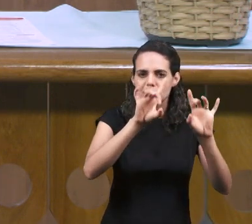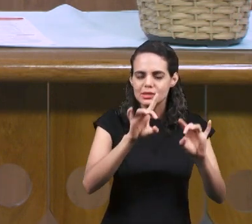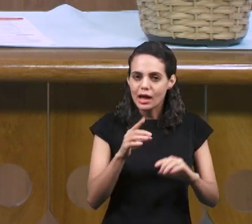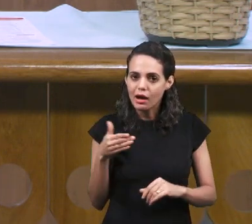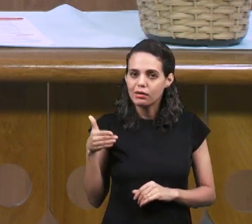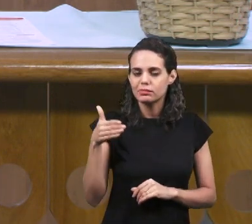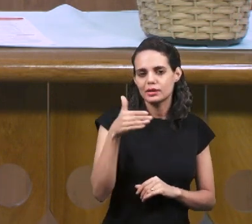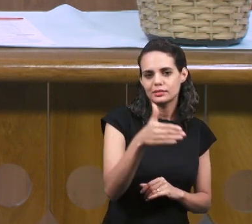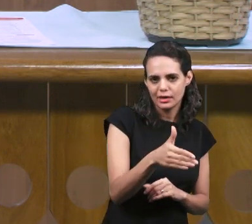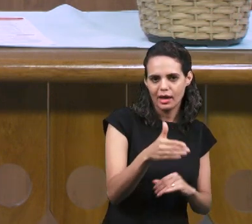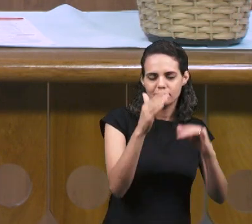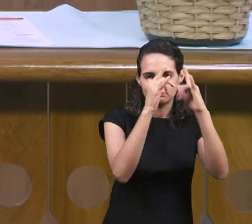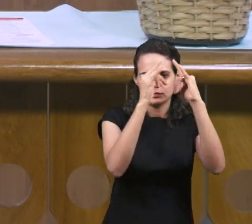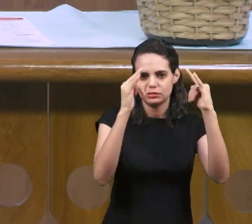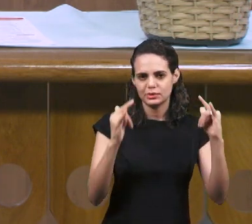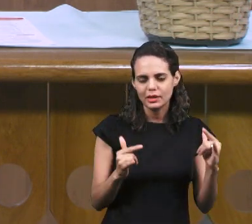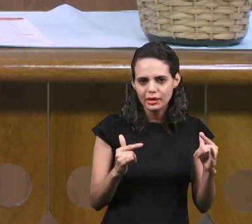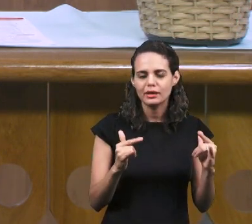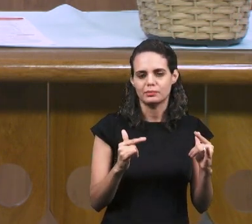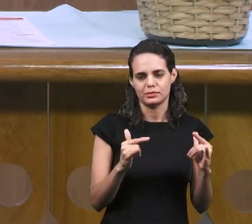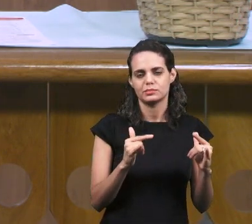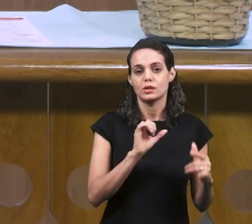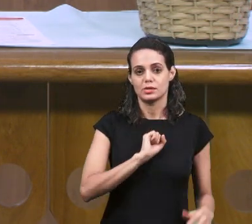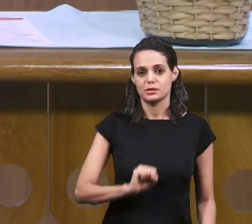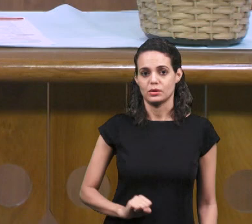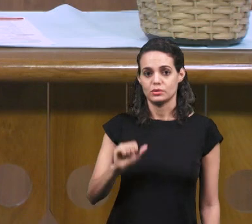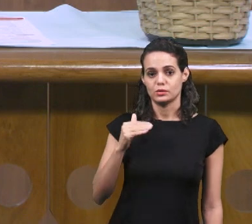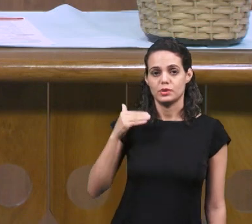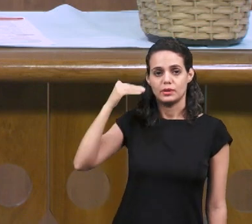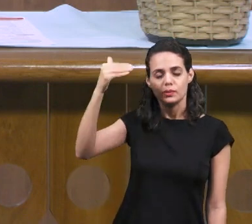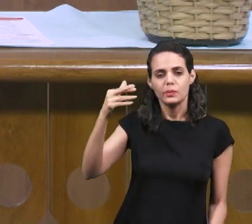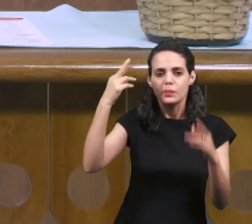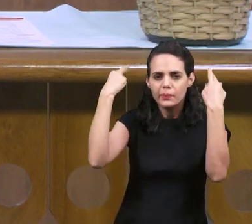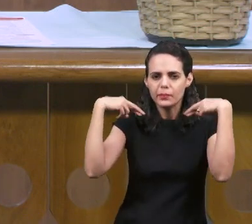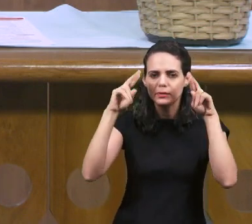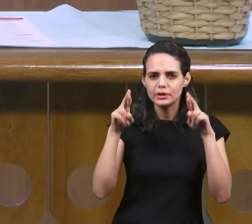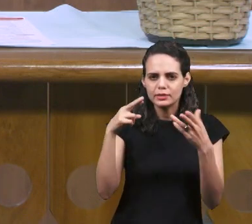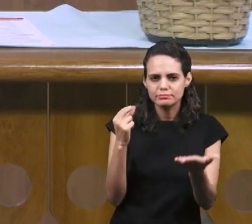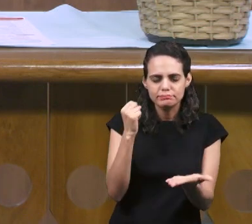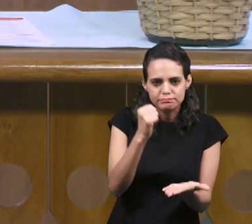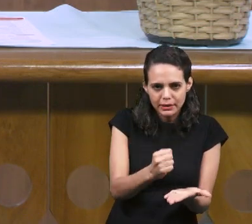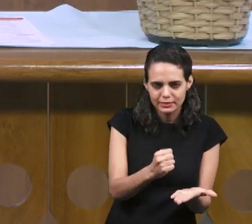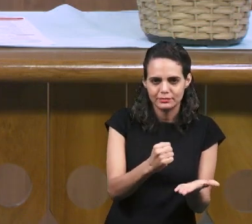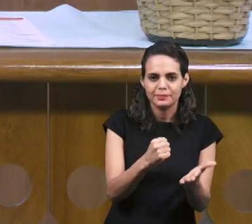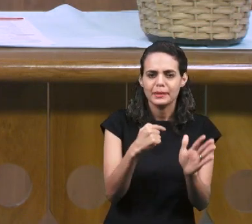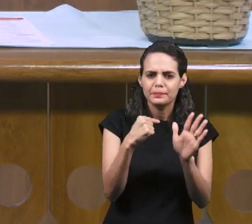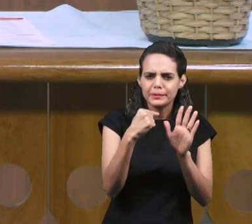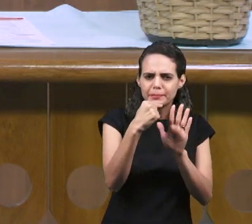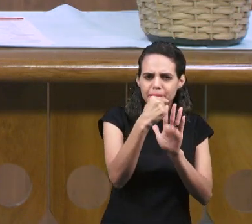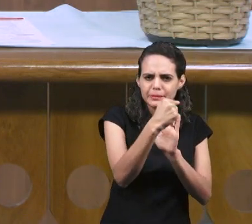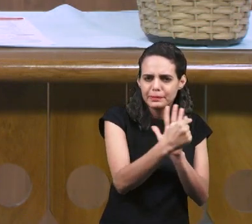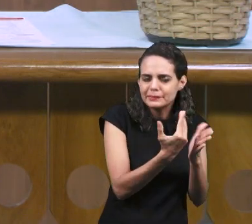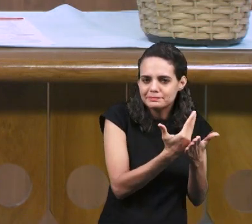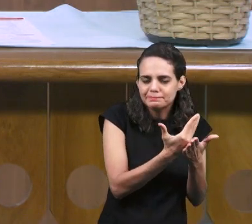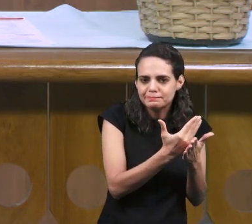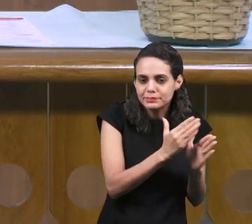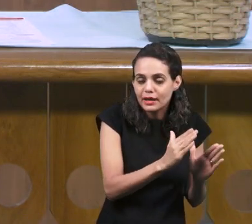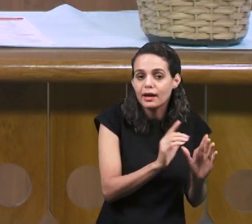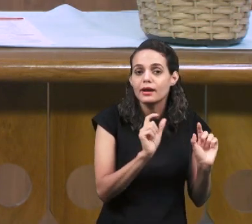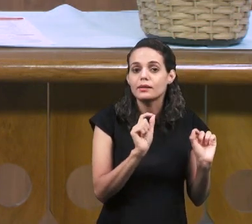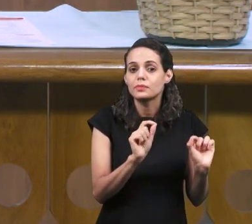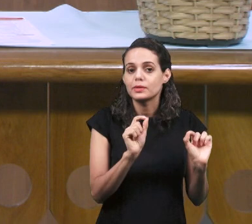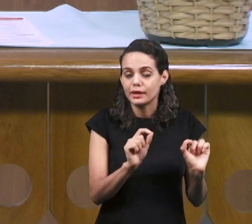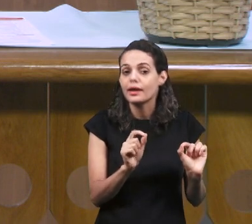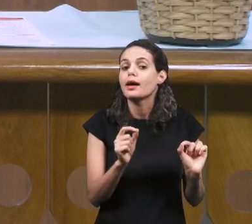culte, qui présentait le souverain sacrificateur, l'agneau. Donc ces éléments ont disparu, ils